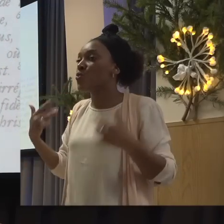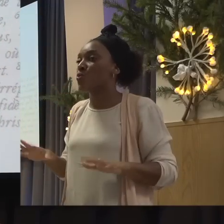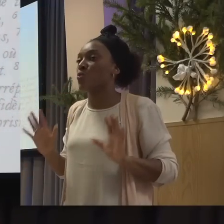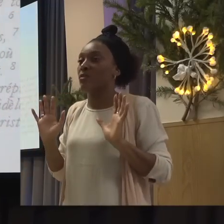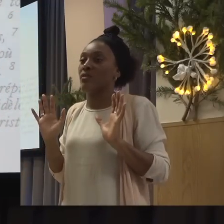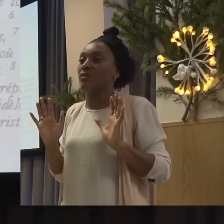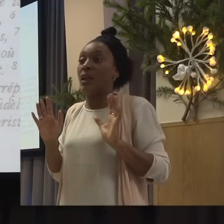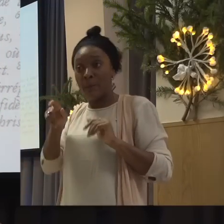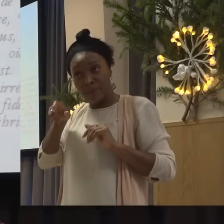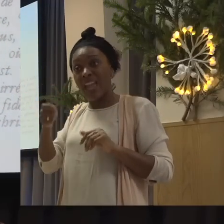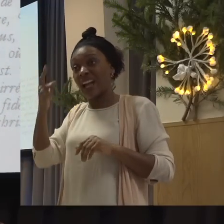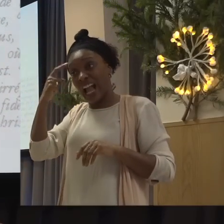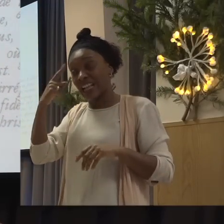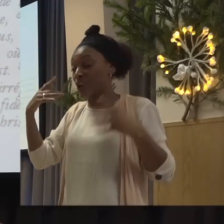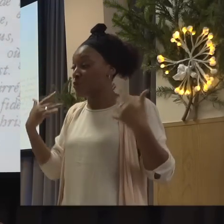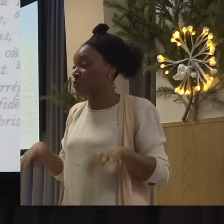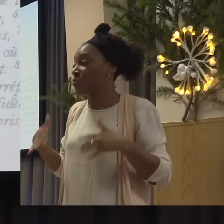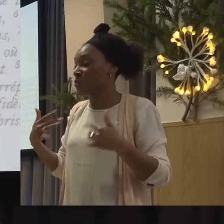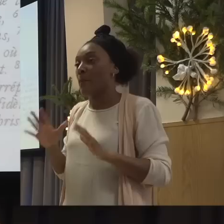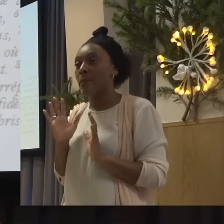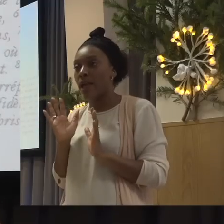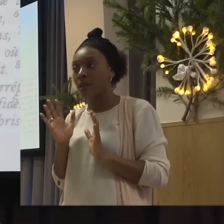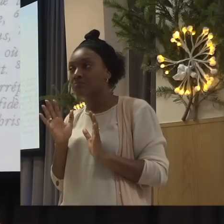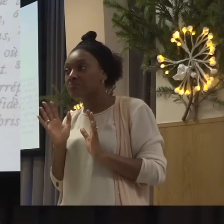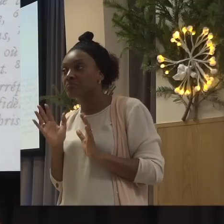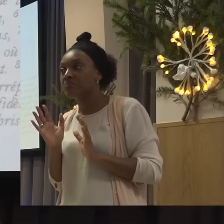la vie de Pierre. Amen.